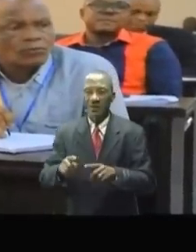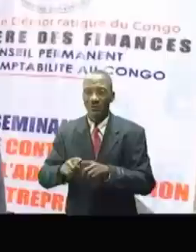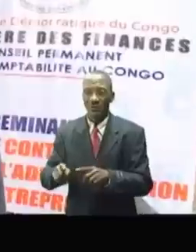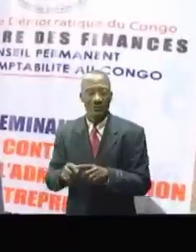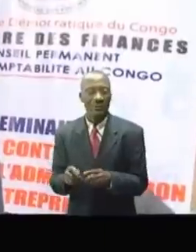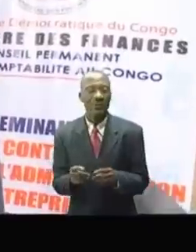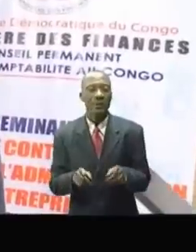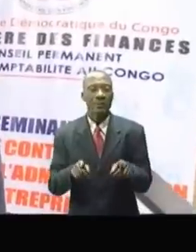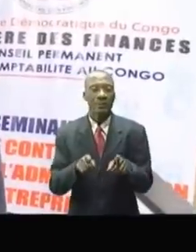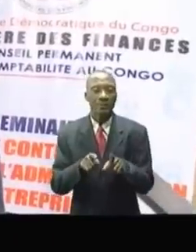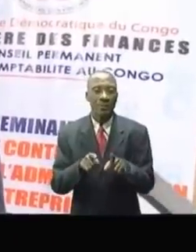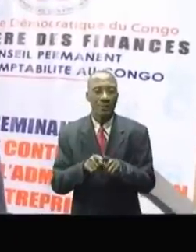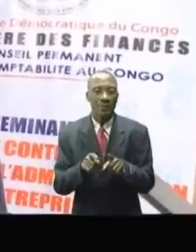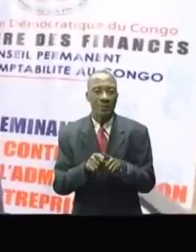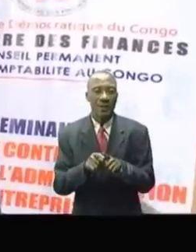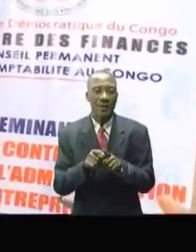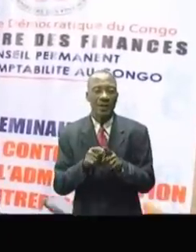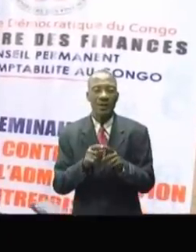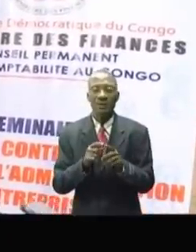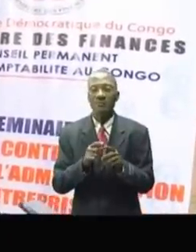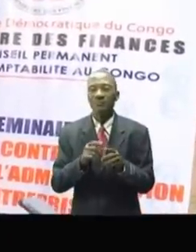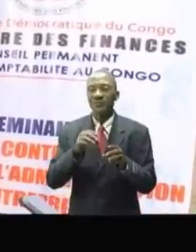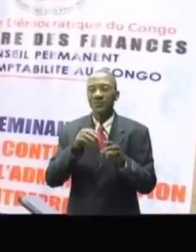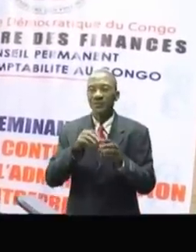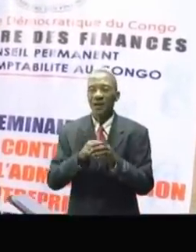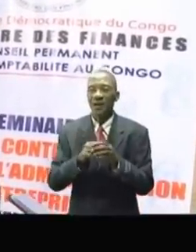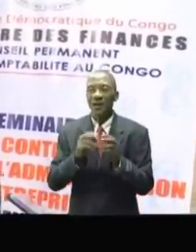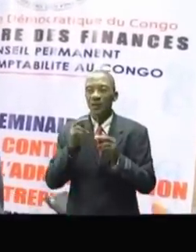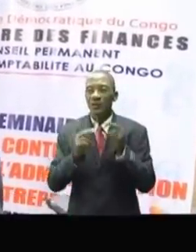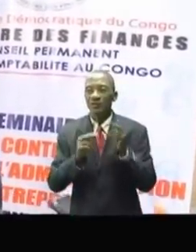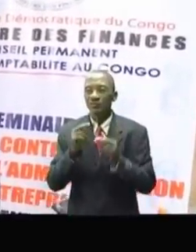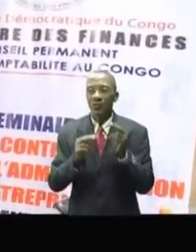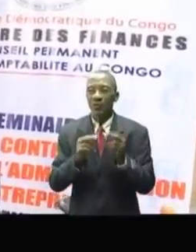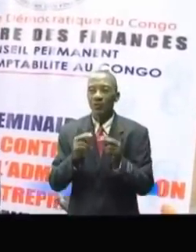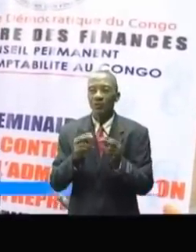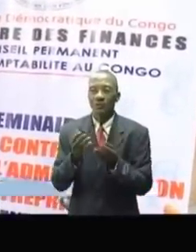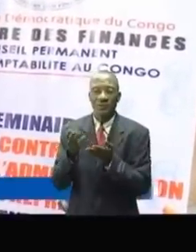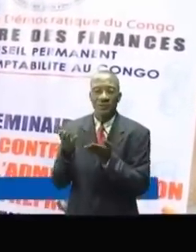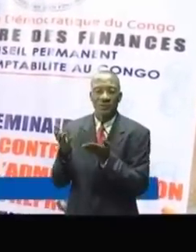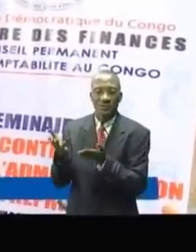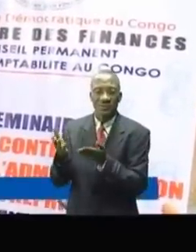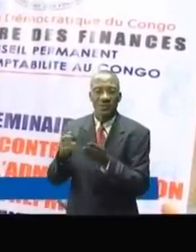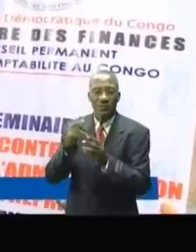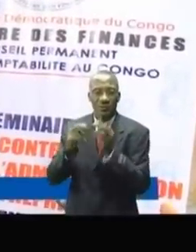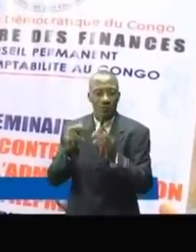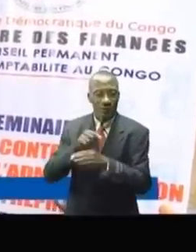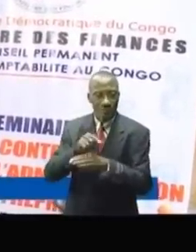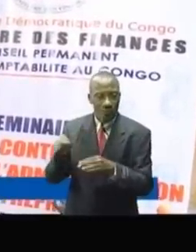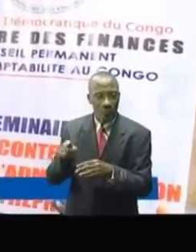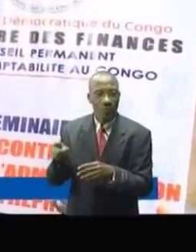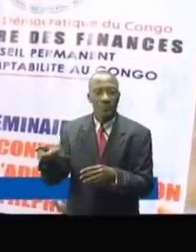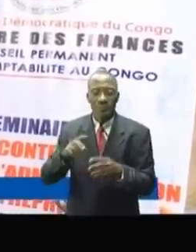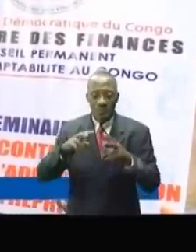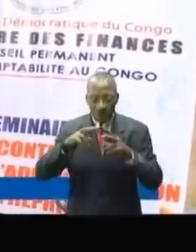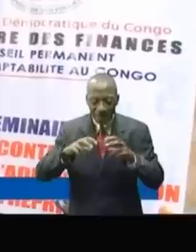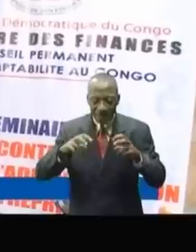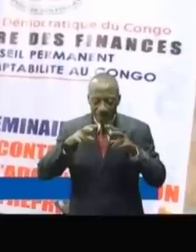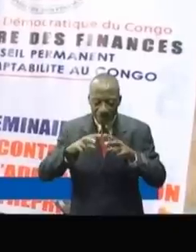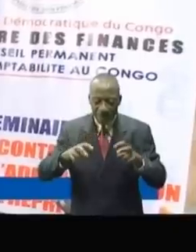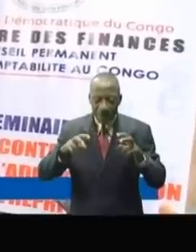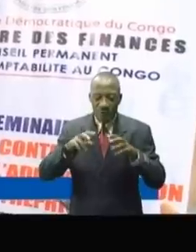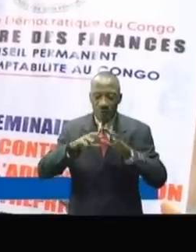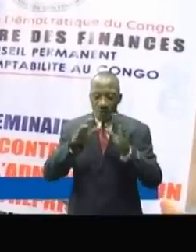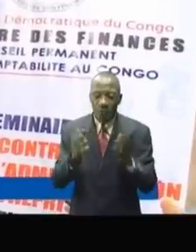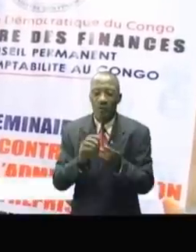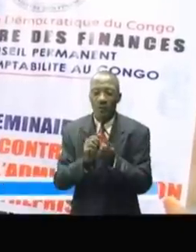niveau du commissaire aux comptes, il examine l'image fidèle de ces informations là-bas. Parce que c'est sur base de ces